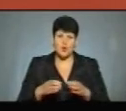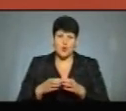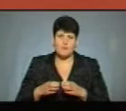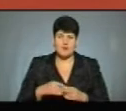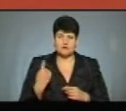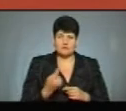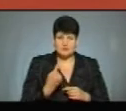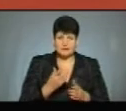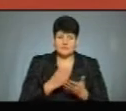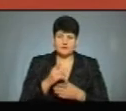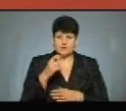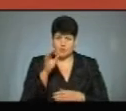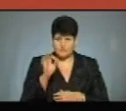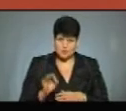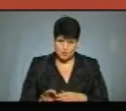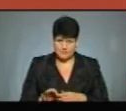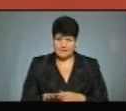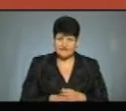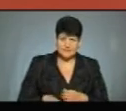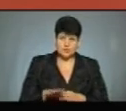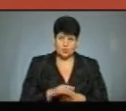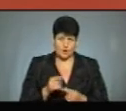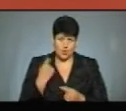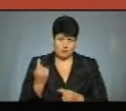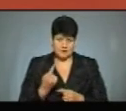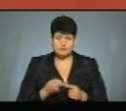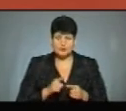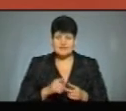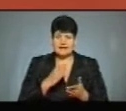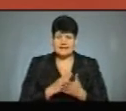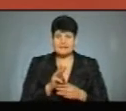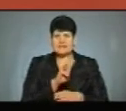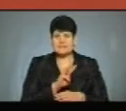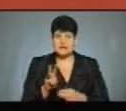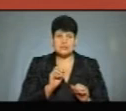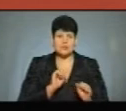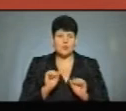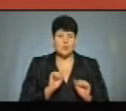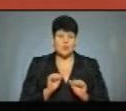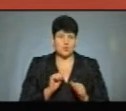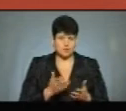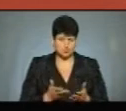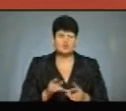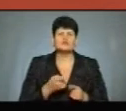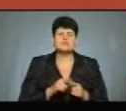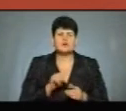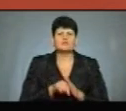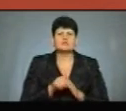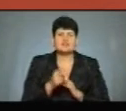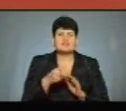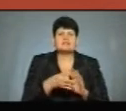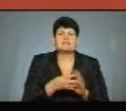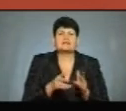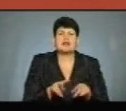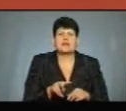охоплюють 100% територій відповідних областей. Про це йдеться на сайті уряду. Хочу вас запитати, що це означає 29 листопада